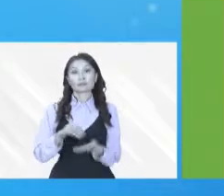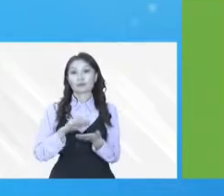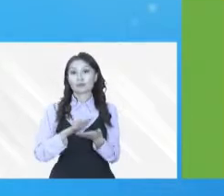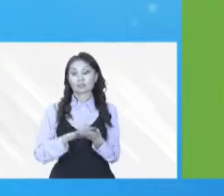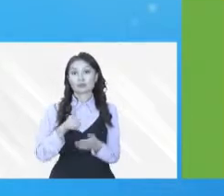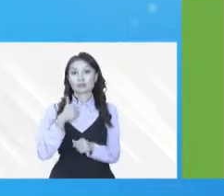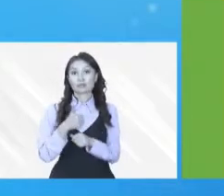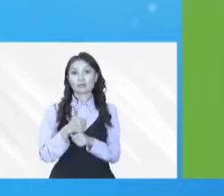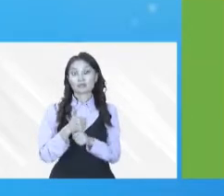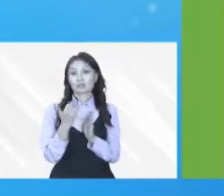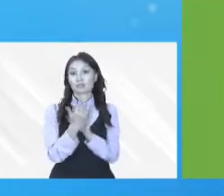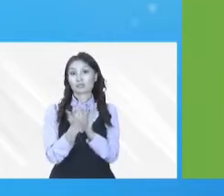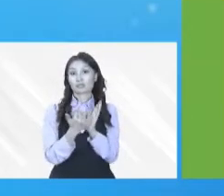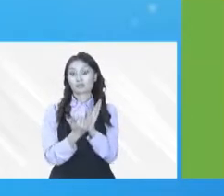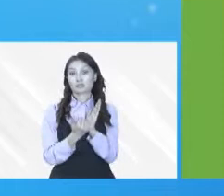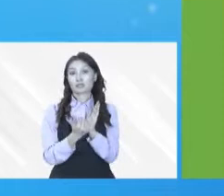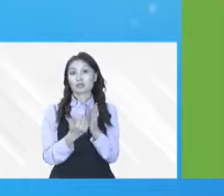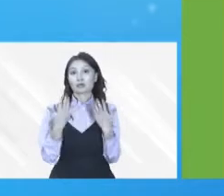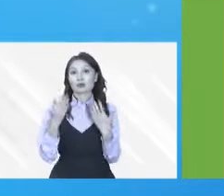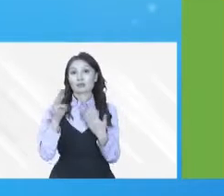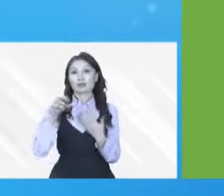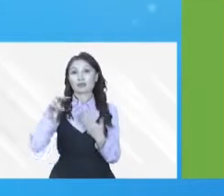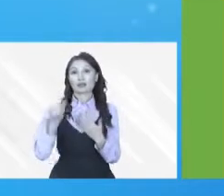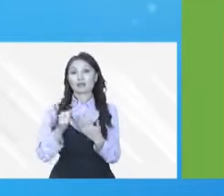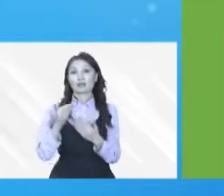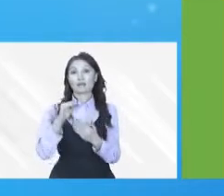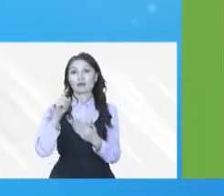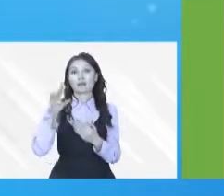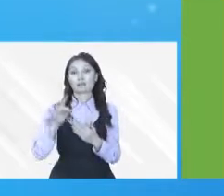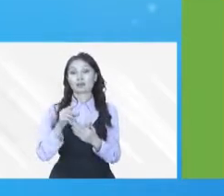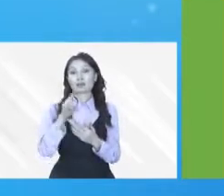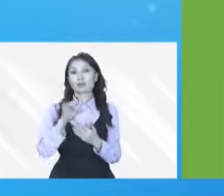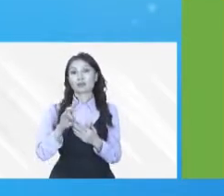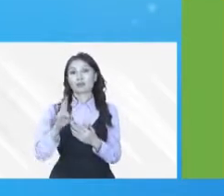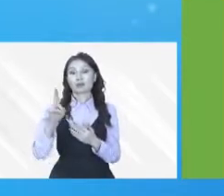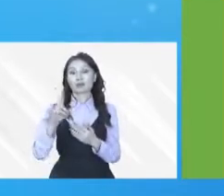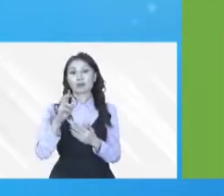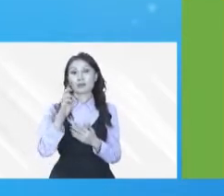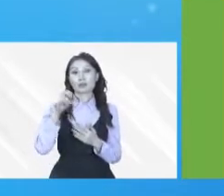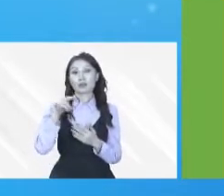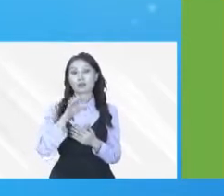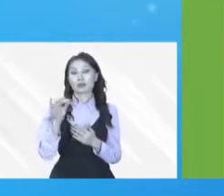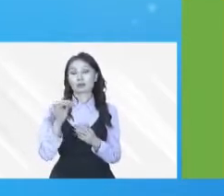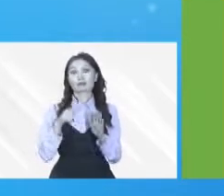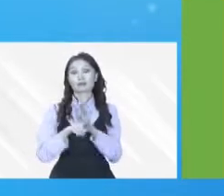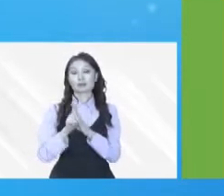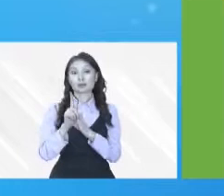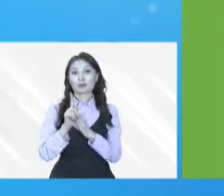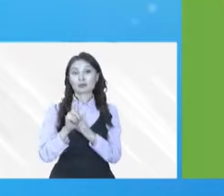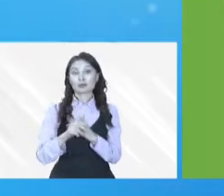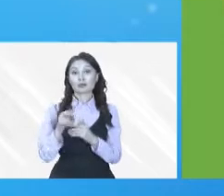Обозначим основные процессы телофазы. ДНК и белки хромосом начинают